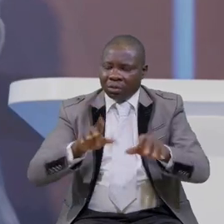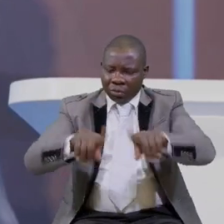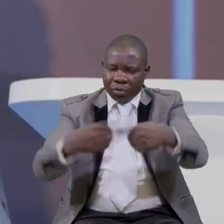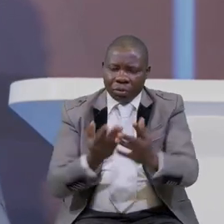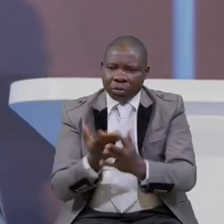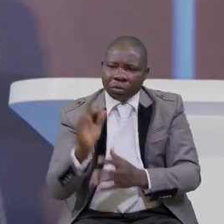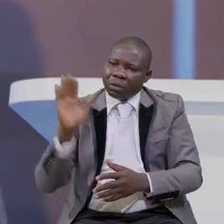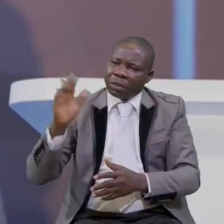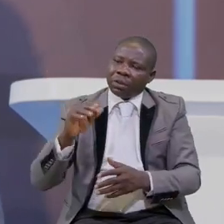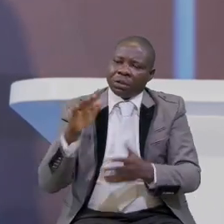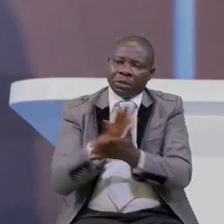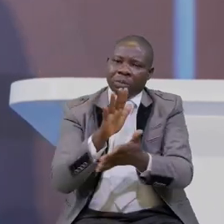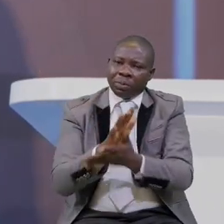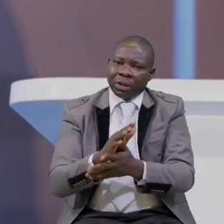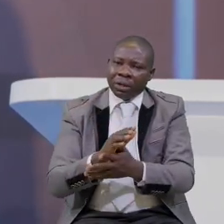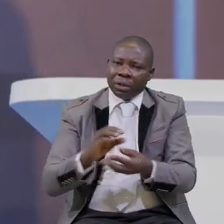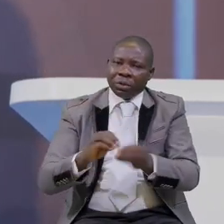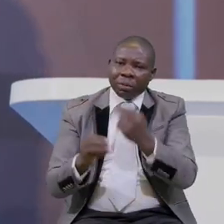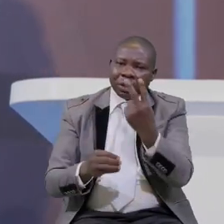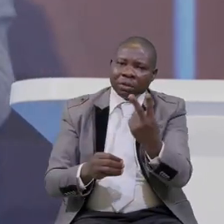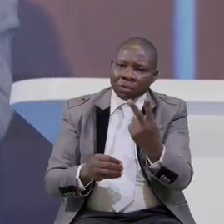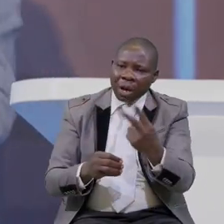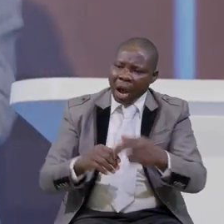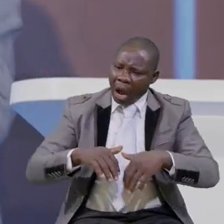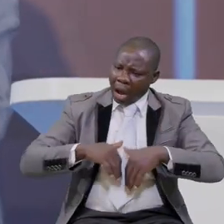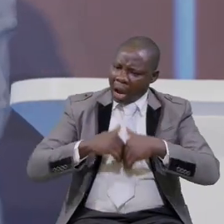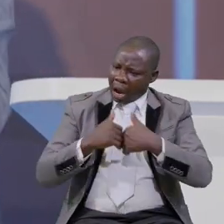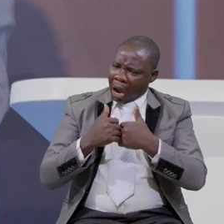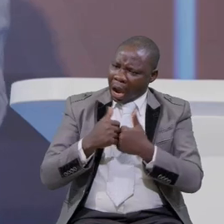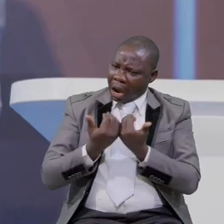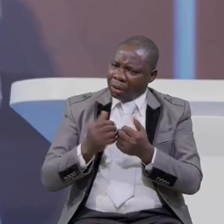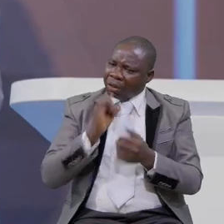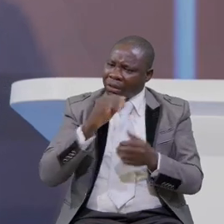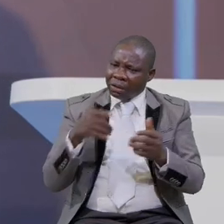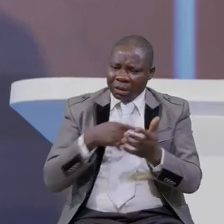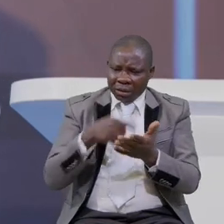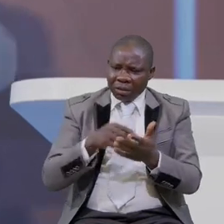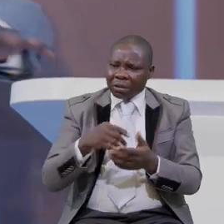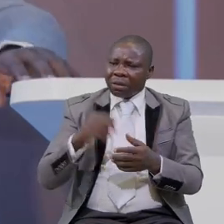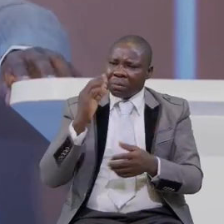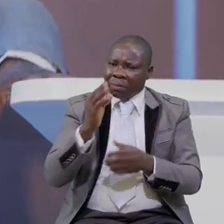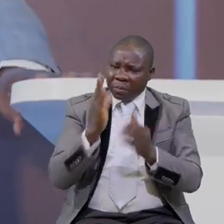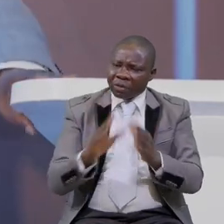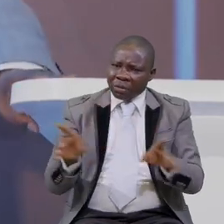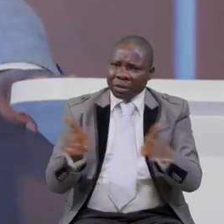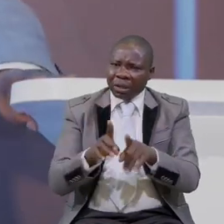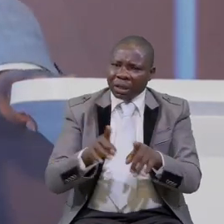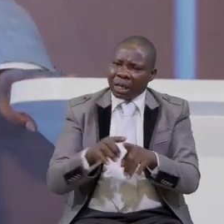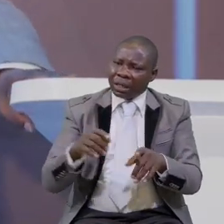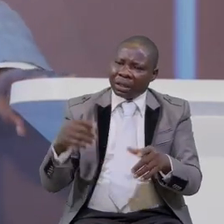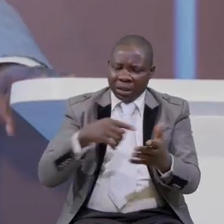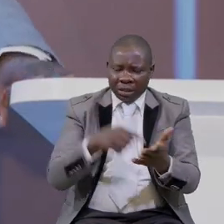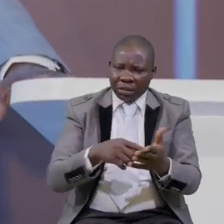2. Il pensait, ah, comment ce pasteur qui vient d'arriver, qui prêche, est-ce qu'ils ne vont